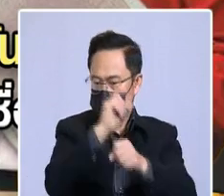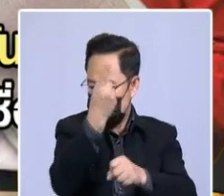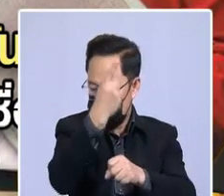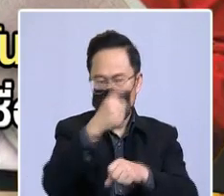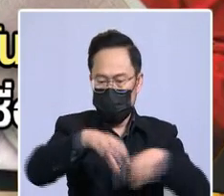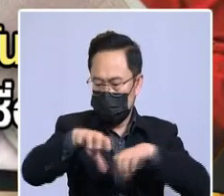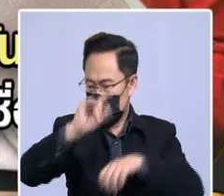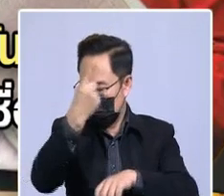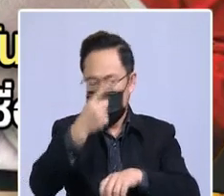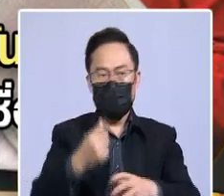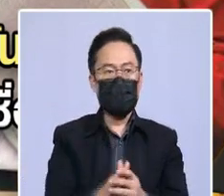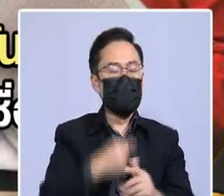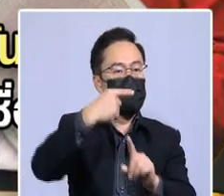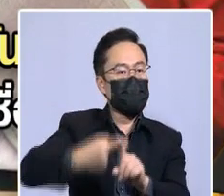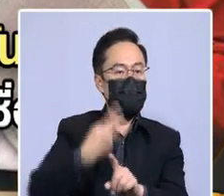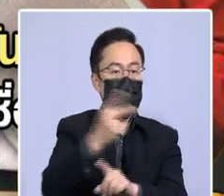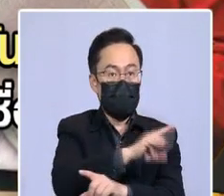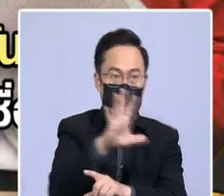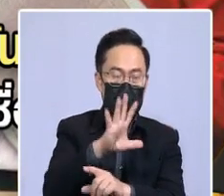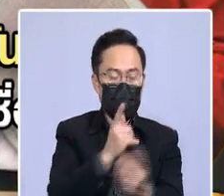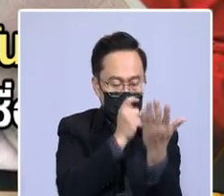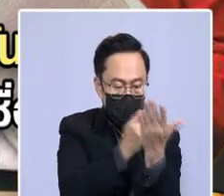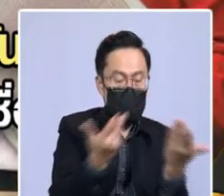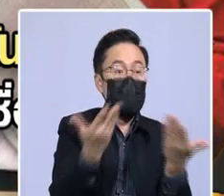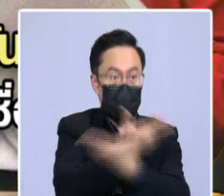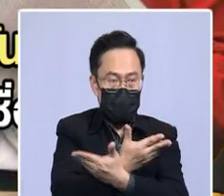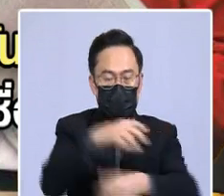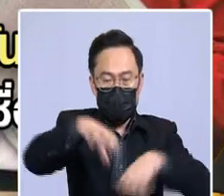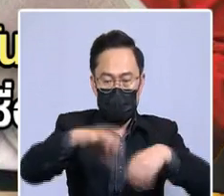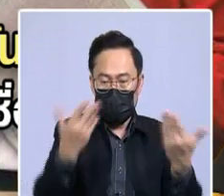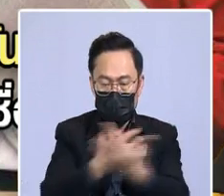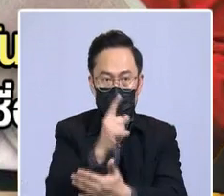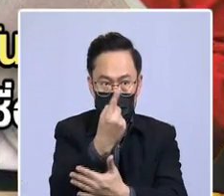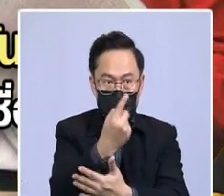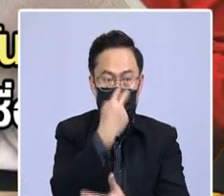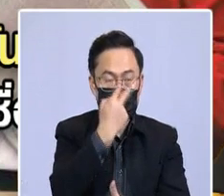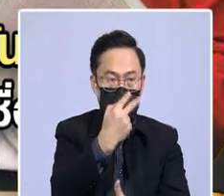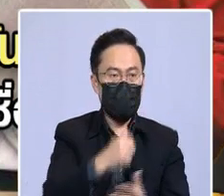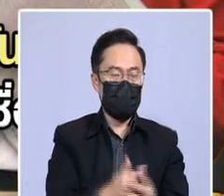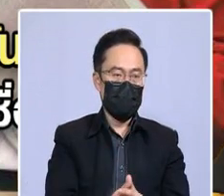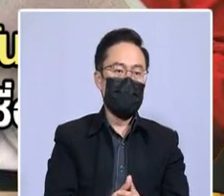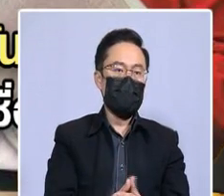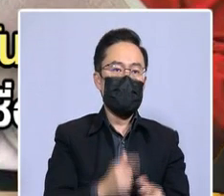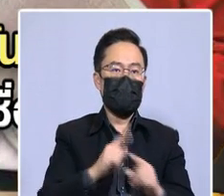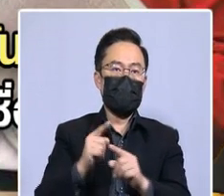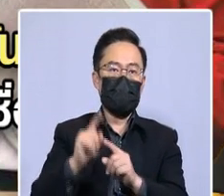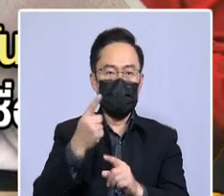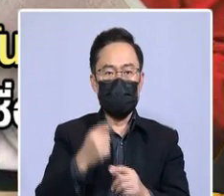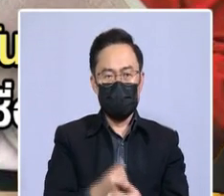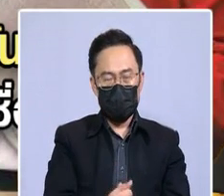มภาพันธ์วันที่5กุมภาพันธ์เป็นการเปลี่ยนยุคห่วงจุ้ยนะทำเลบางแห่งที่รุ่งก็จะเริ่มเงียบไปจะเริ่